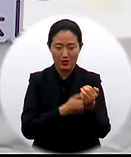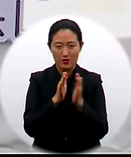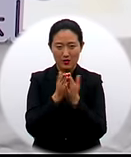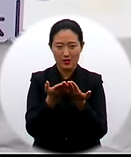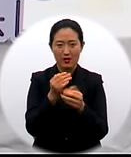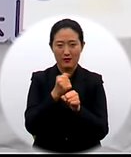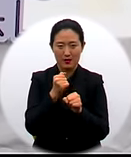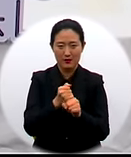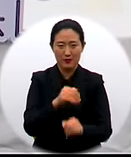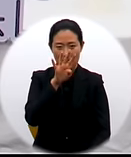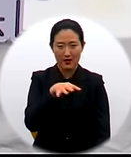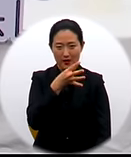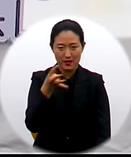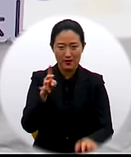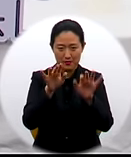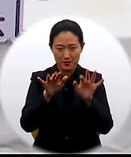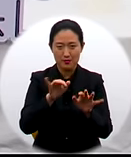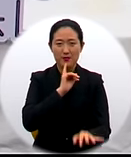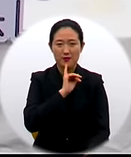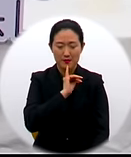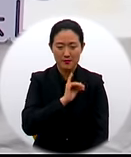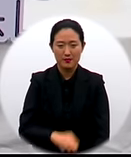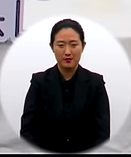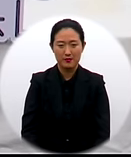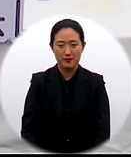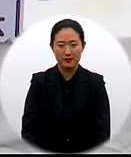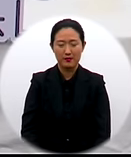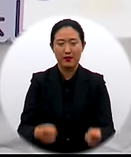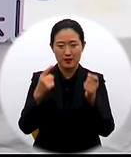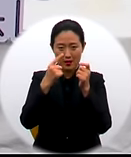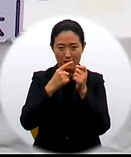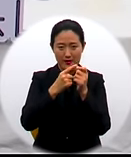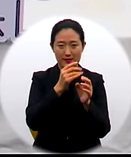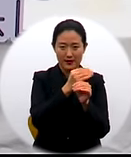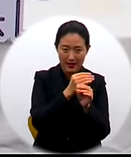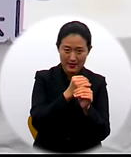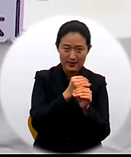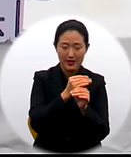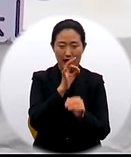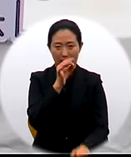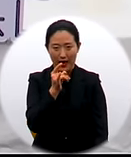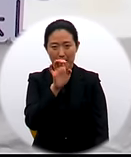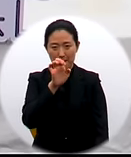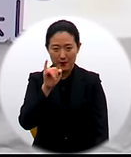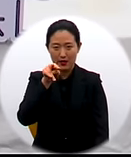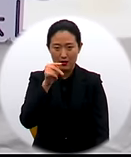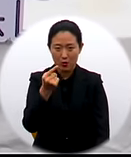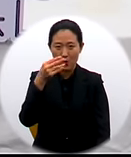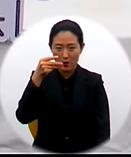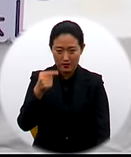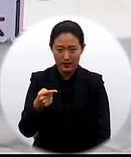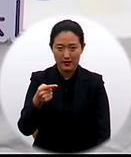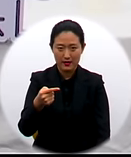모니터링하는 노트를 만드는 건데요. 엑셀로 쓰셔도 상관없습니다. 이렇게 보시는 것처럼 첫 번째는 날짜, 두 번째는 에피소드, 세